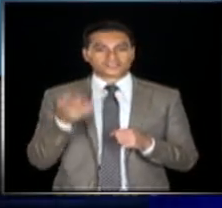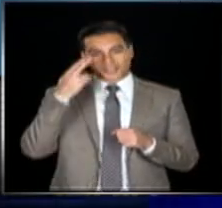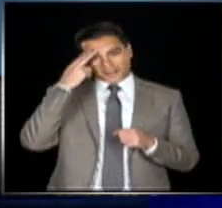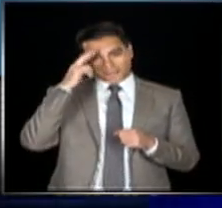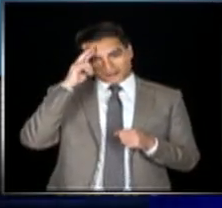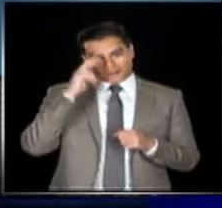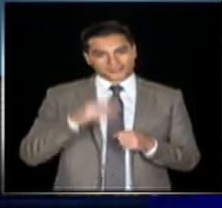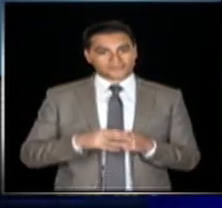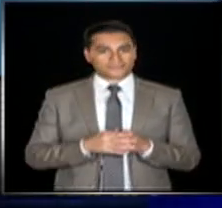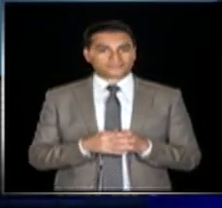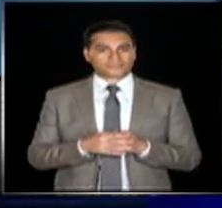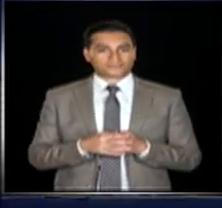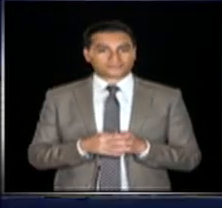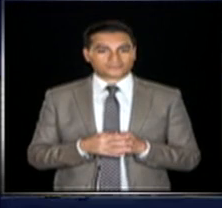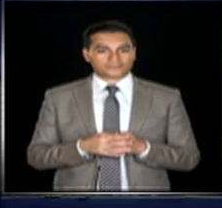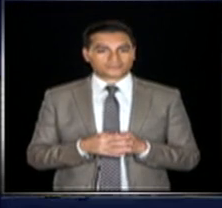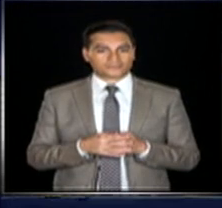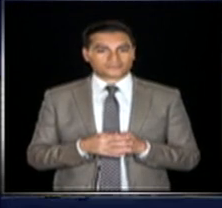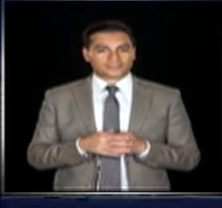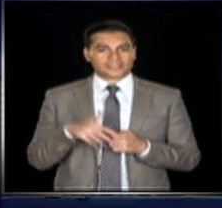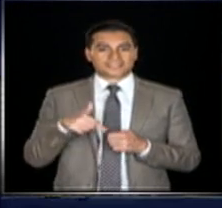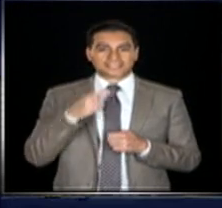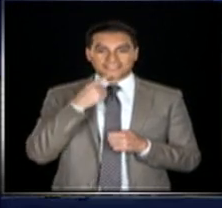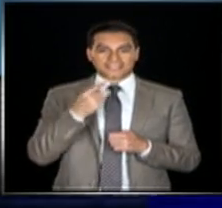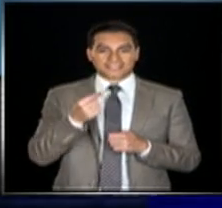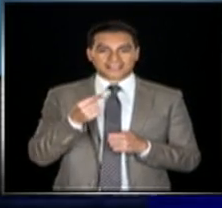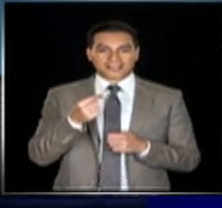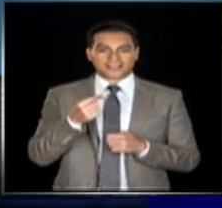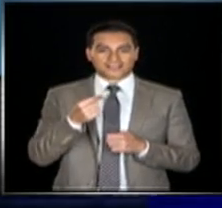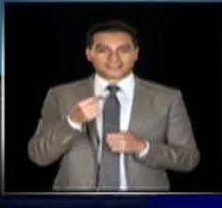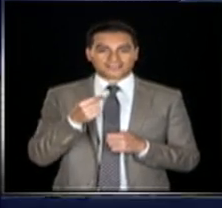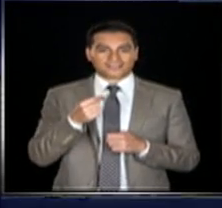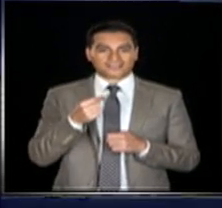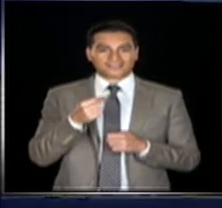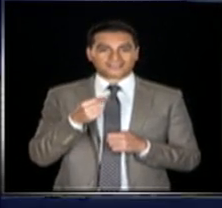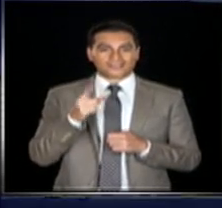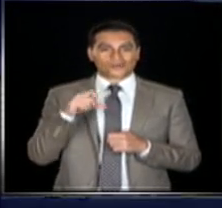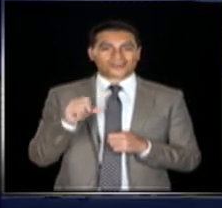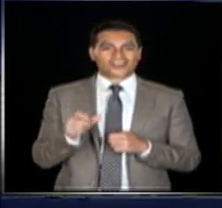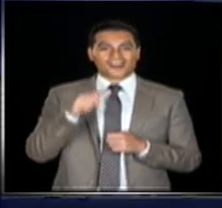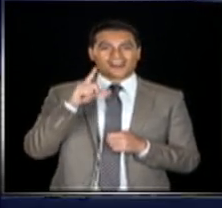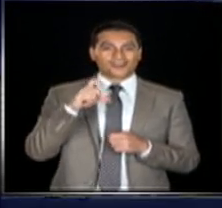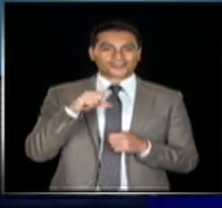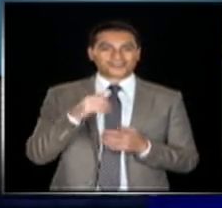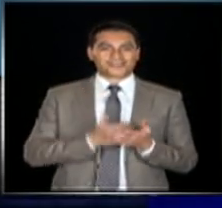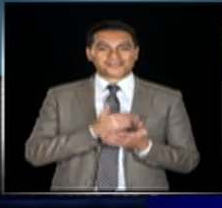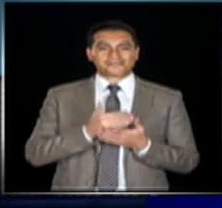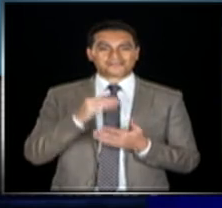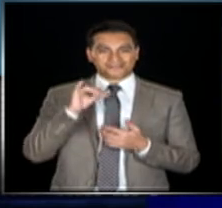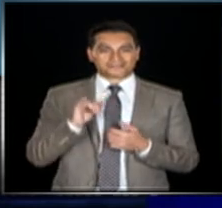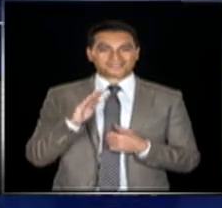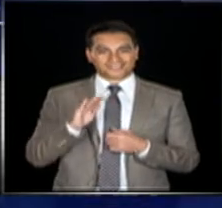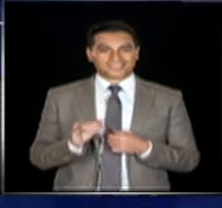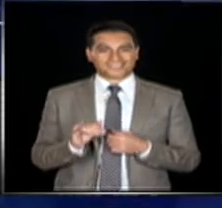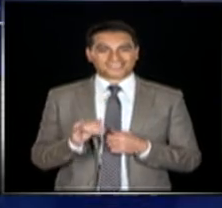2022 بست دقايق واتناشر ثانية؟ ميسي. انت قلتي رونالدو وبعدين ميسي. لا لا